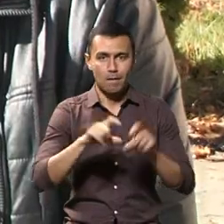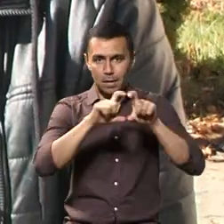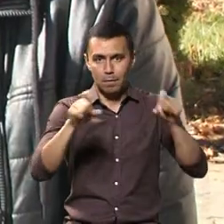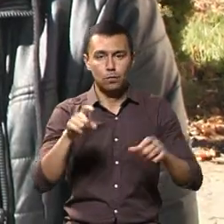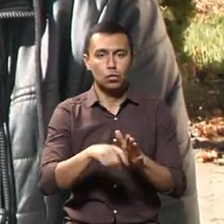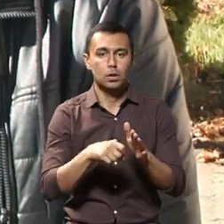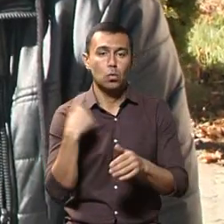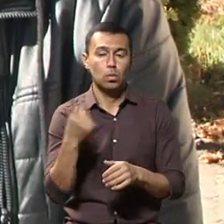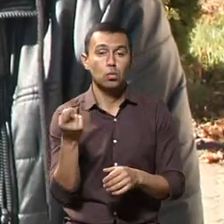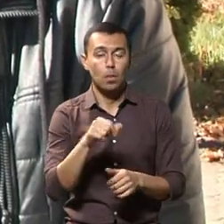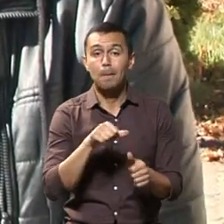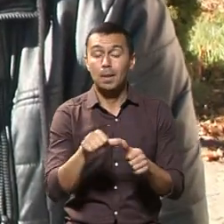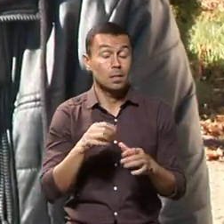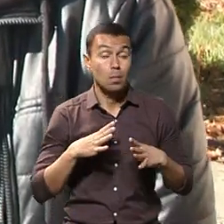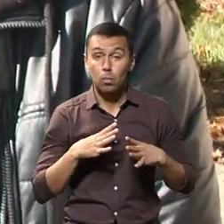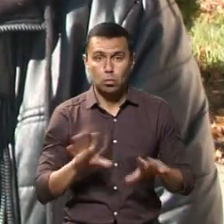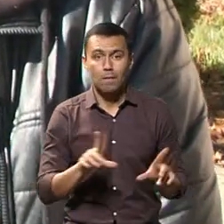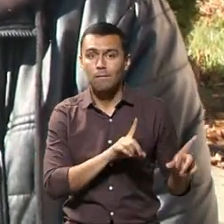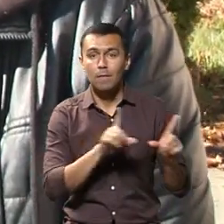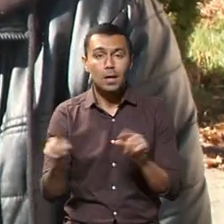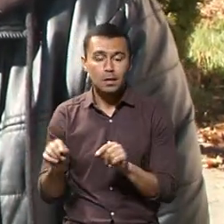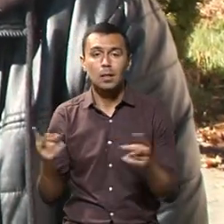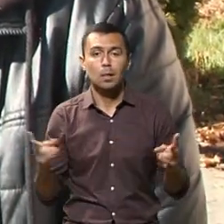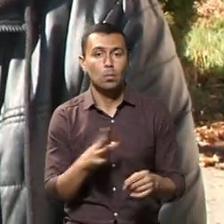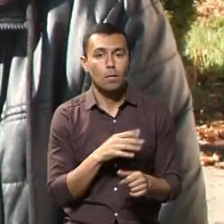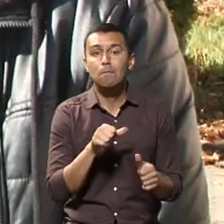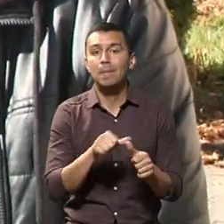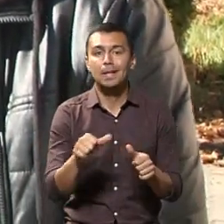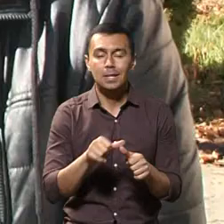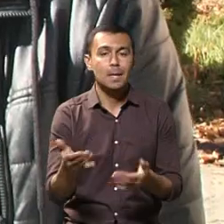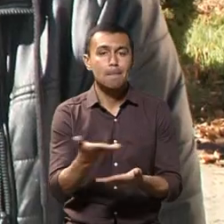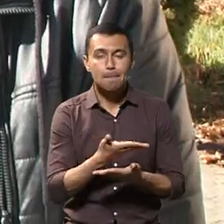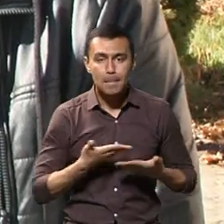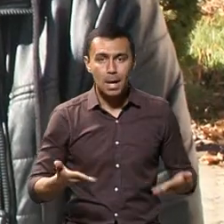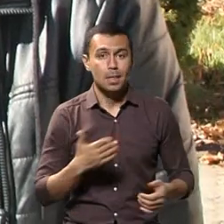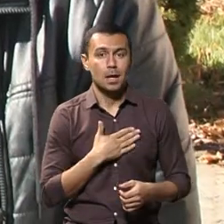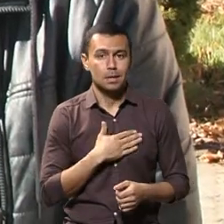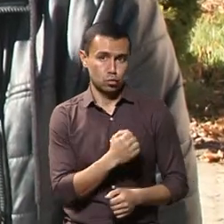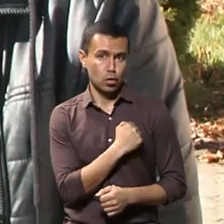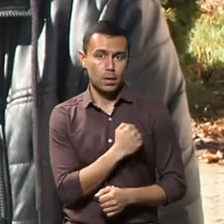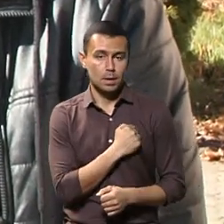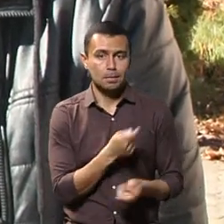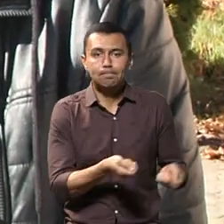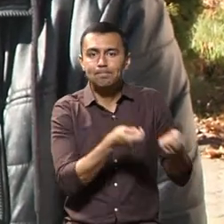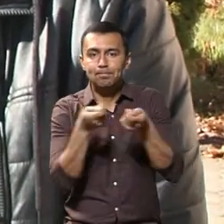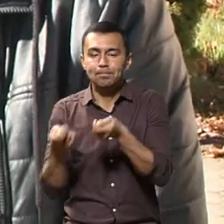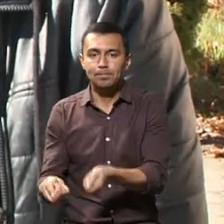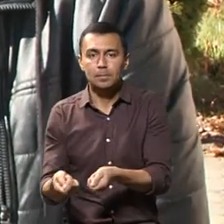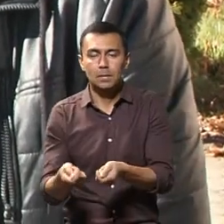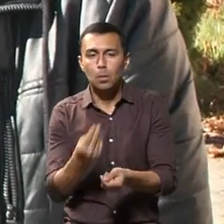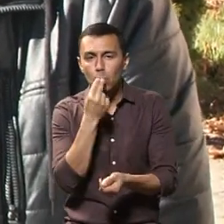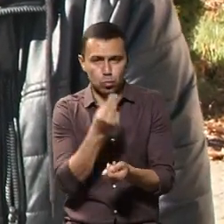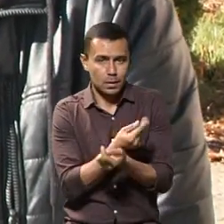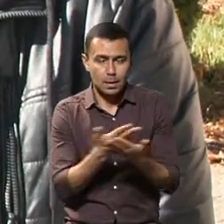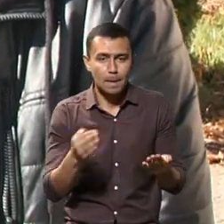області, тому бензину не було. Виїхати, для того, щоб виїхати, треба був бензин. І ми нашим солдатам відвозили